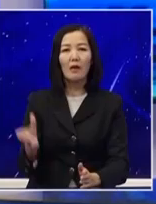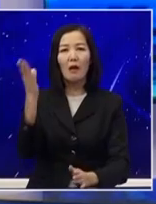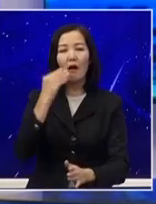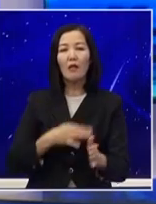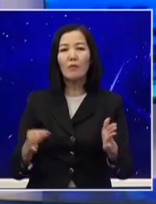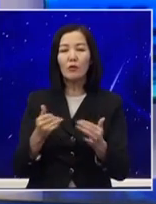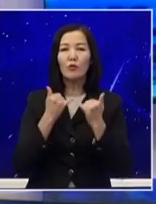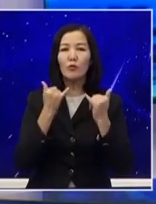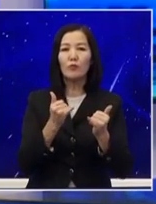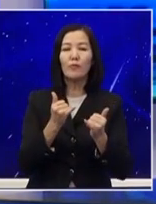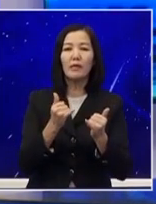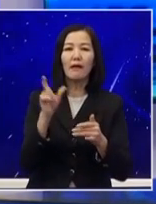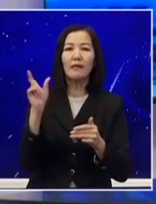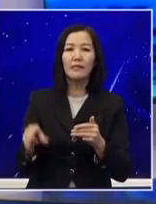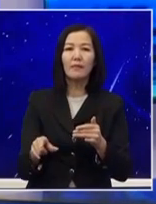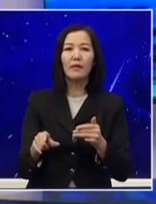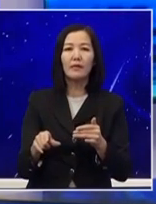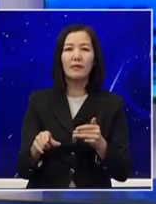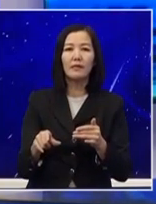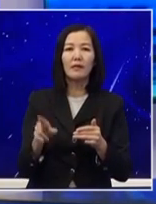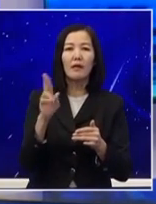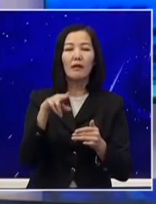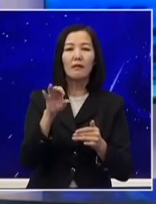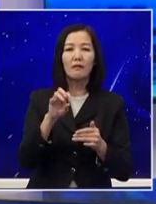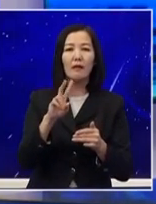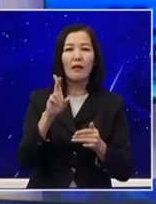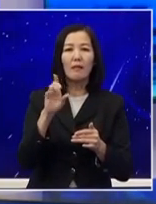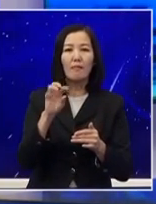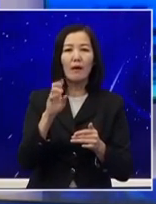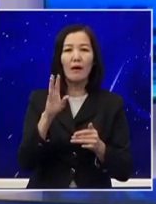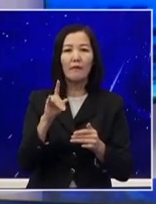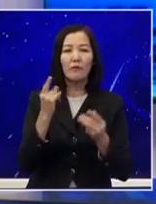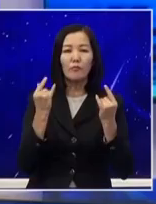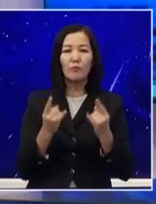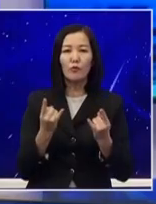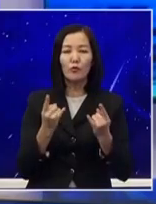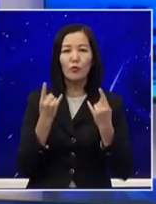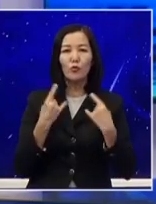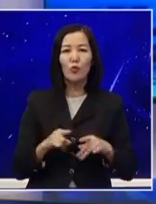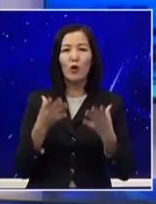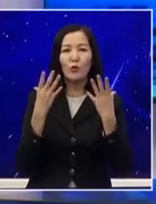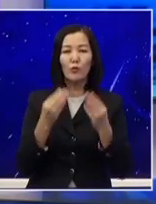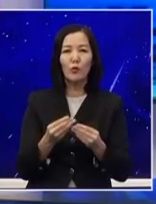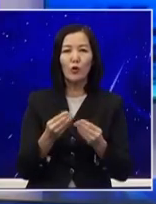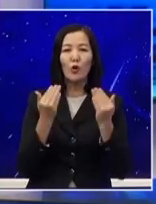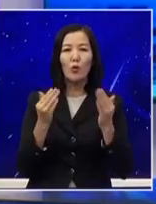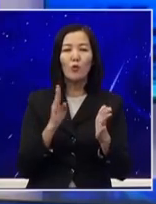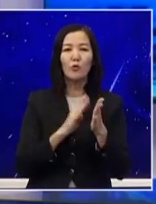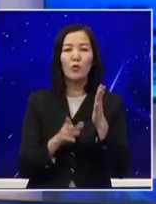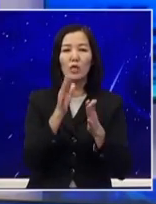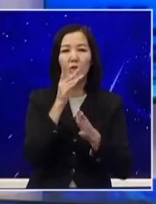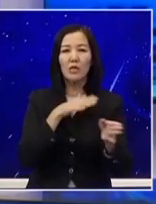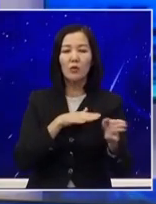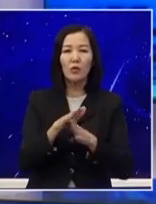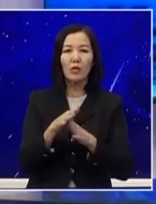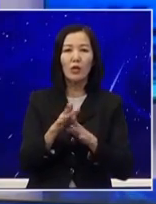Алматы облысының құрметті азаматы Егеубек Даданбекұлы Далбағаевтың бүгін туған күні. Көз тірісінде бүгін ол 90 жасқа